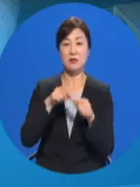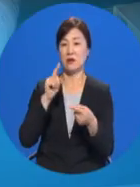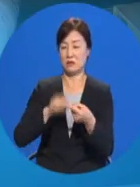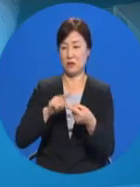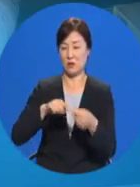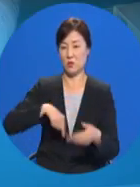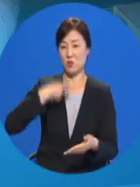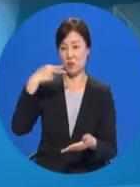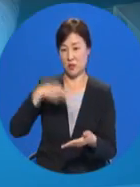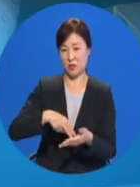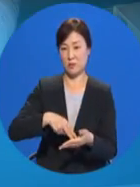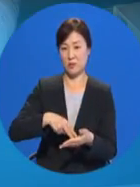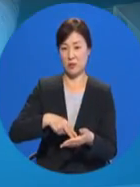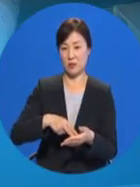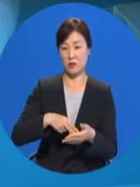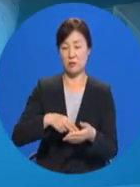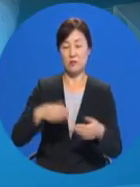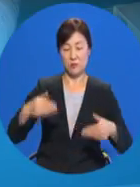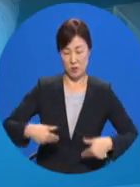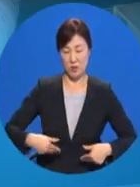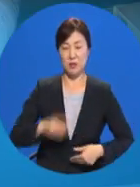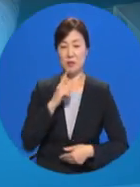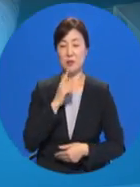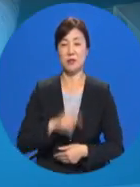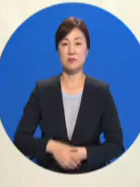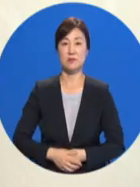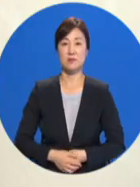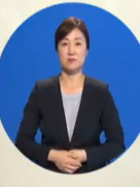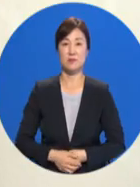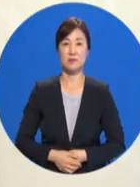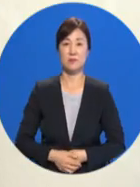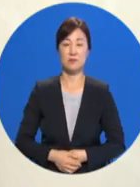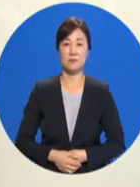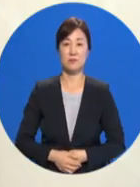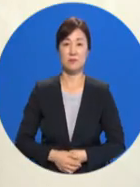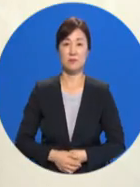근본적인 개선책을 요구하고 있습니다. 박민주 기자입니다.